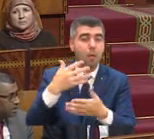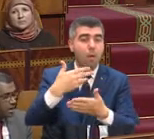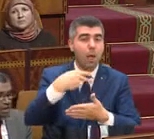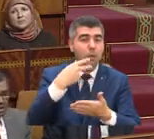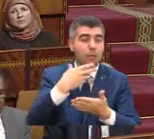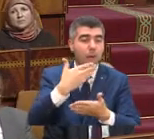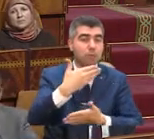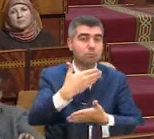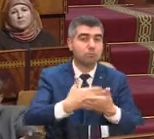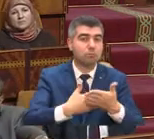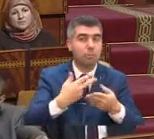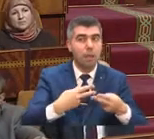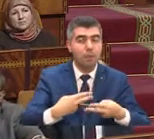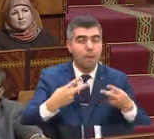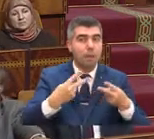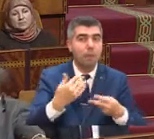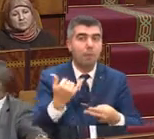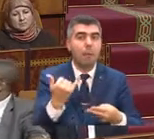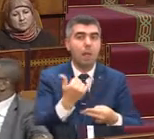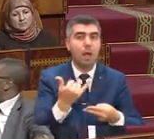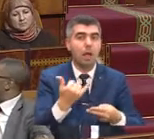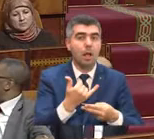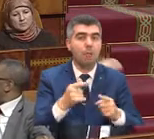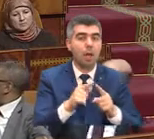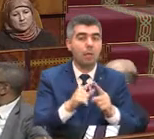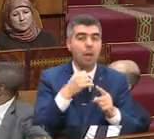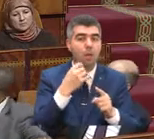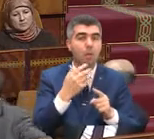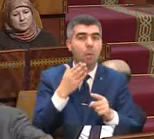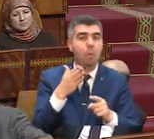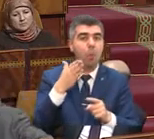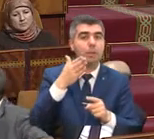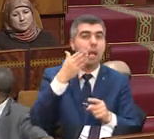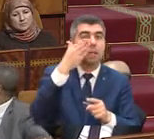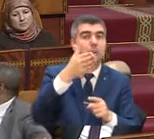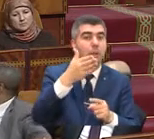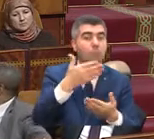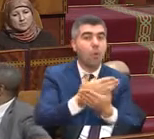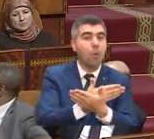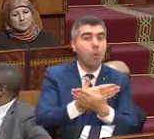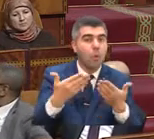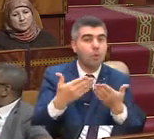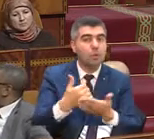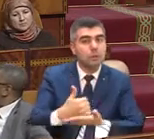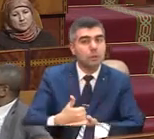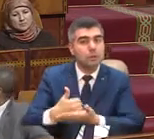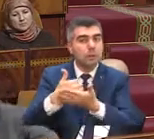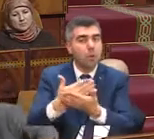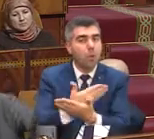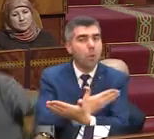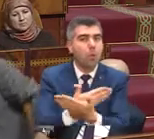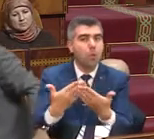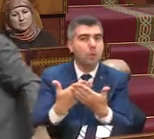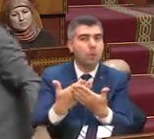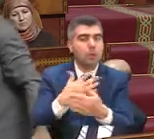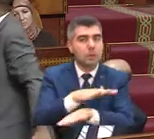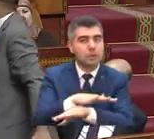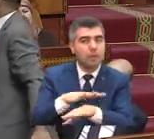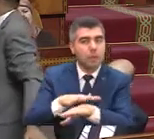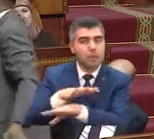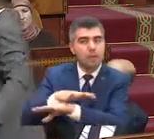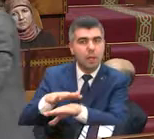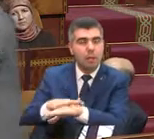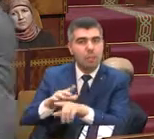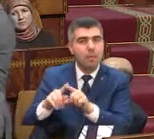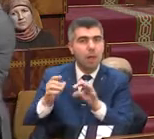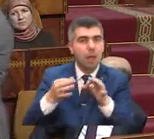وهو الجهوية المتقدمة مع توزيع الثروات على بطريقة